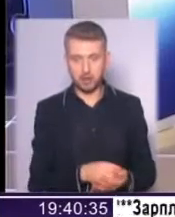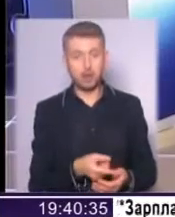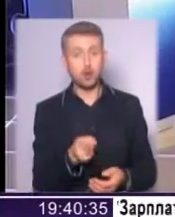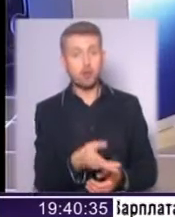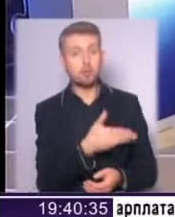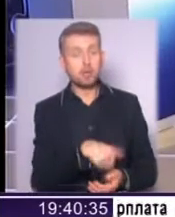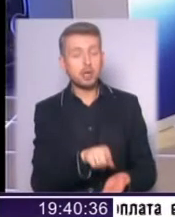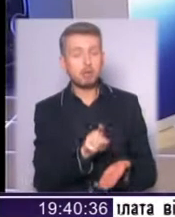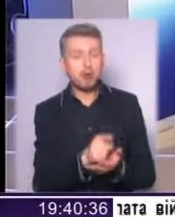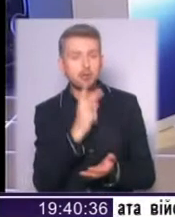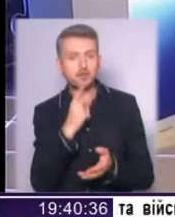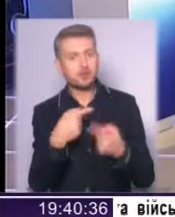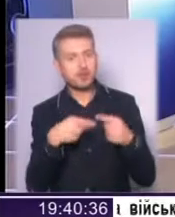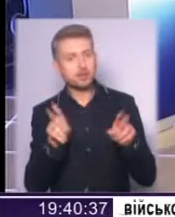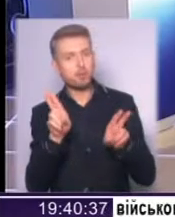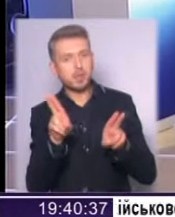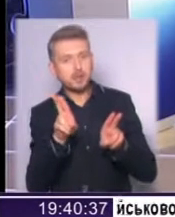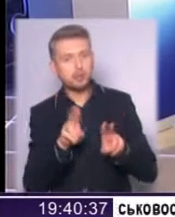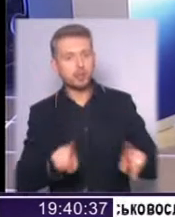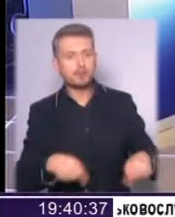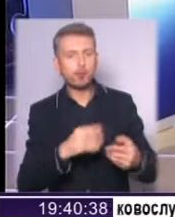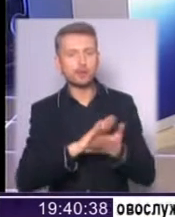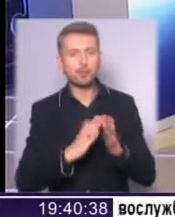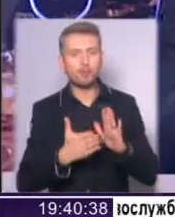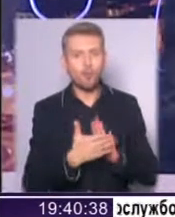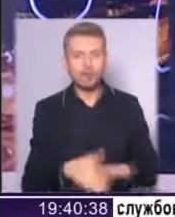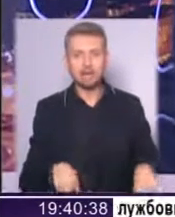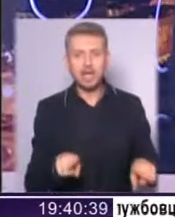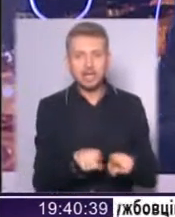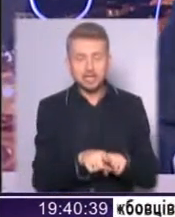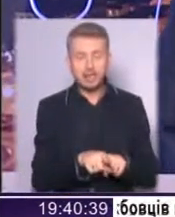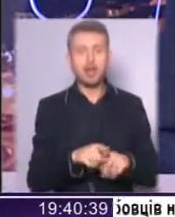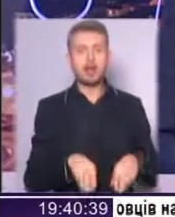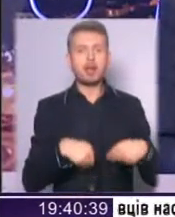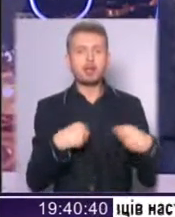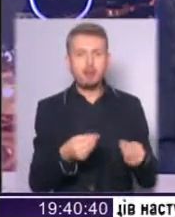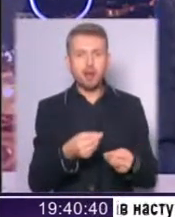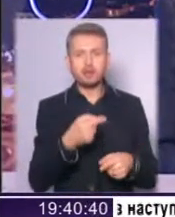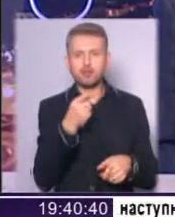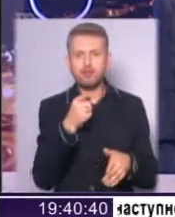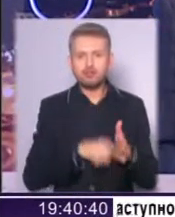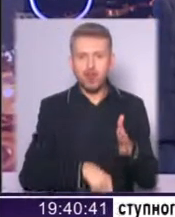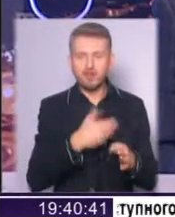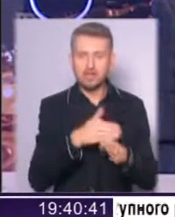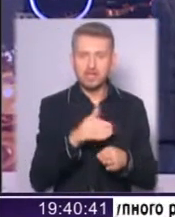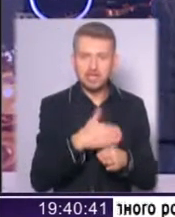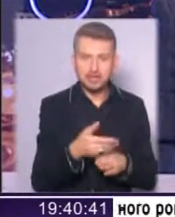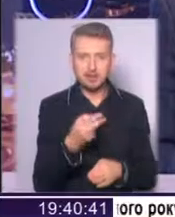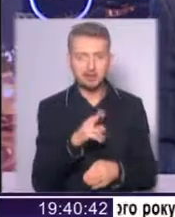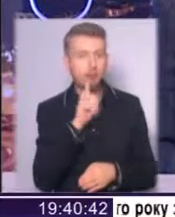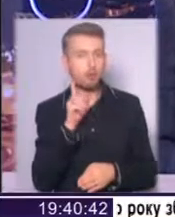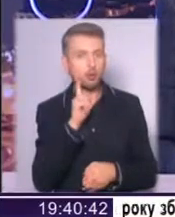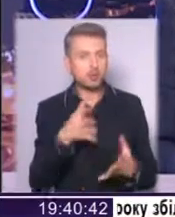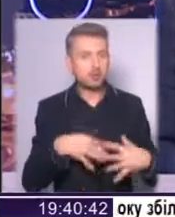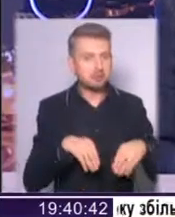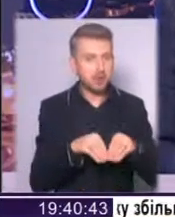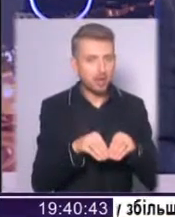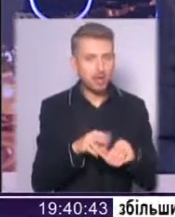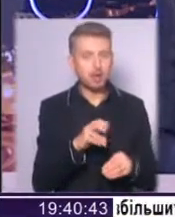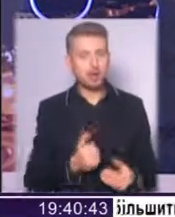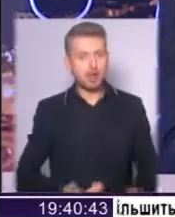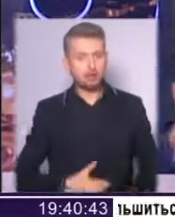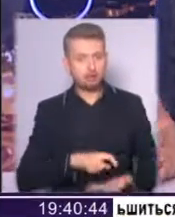це реальне, ото вже геноцид, розумієте, це штучне створення умов таких, щоб ми просто не відроджувалися, щоб ми не розмножувалися як